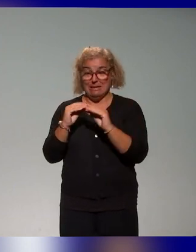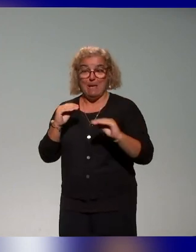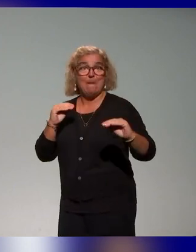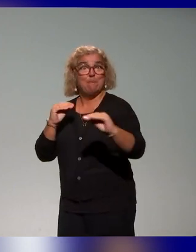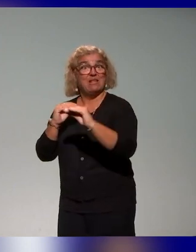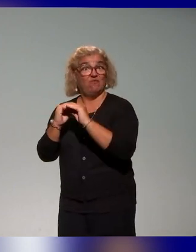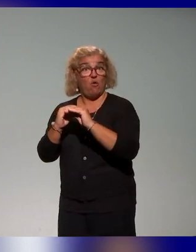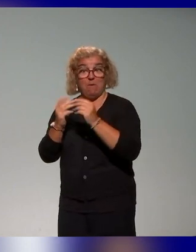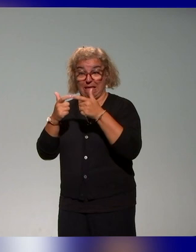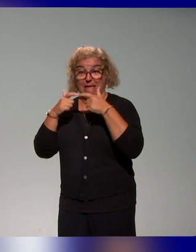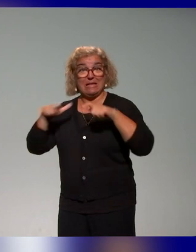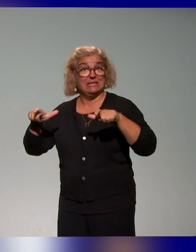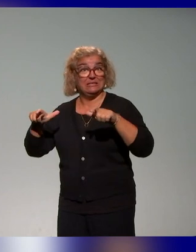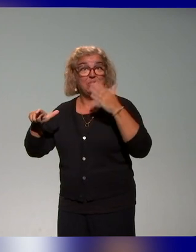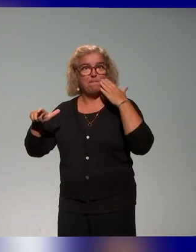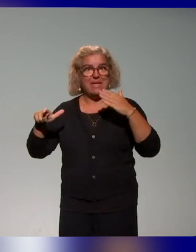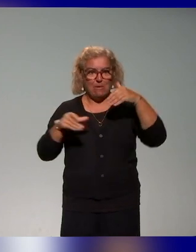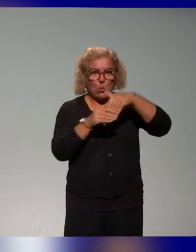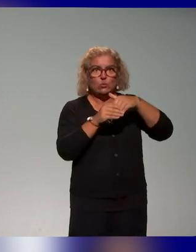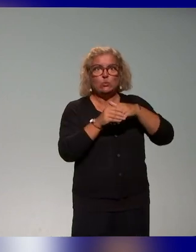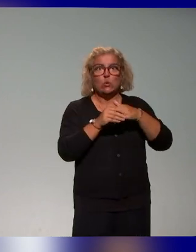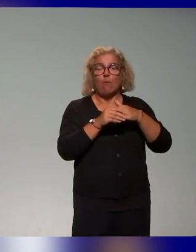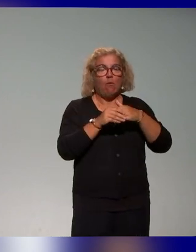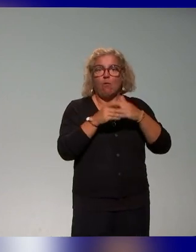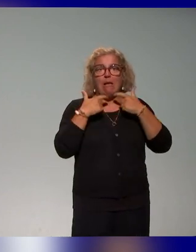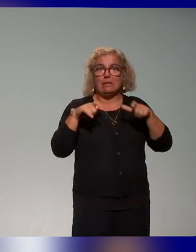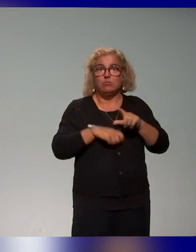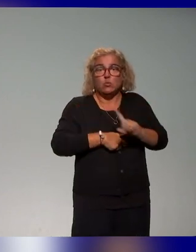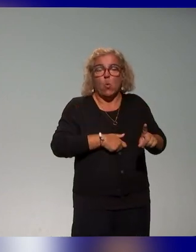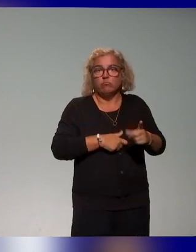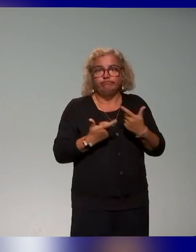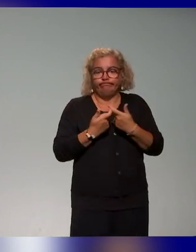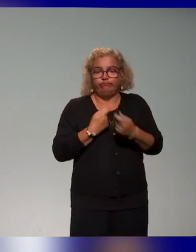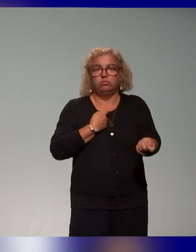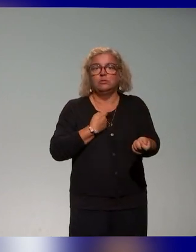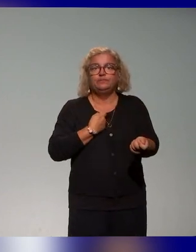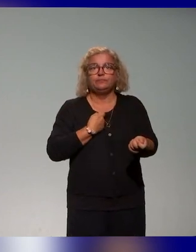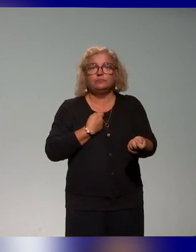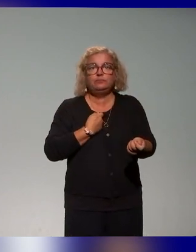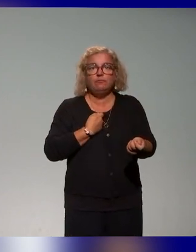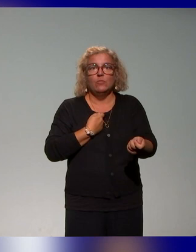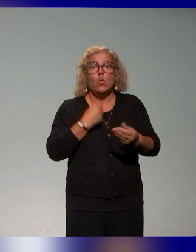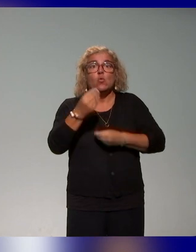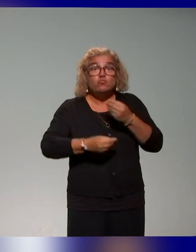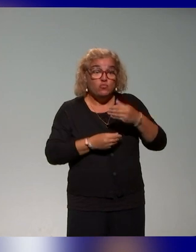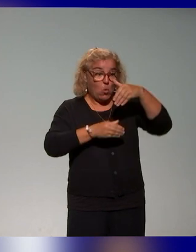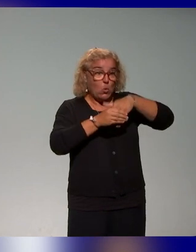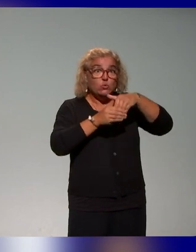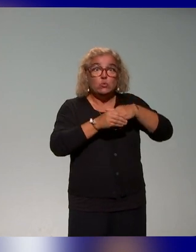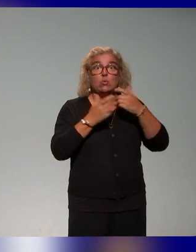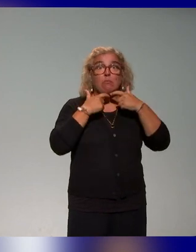contenu inaccessible, bah, ça donne une formation qui est inaccessible. L'inverse est vrai aussi, hein. Du contenu accessible sur une plateforme